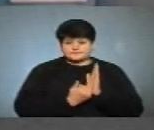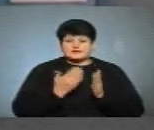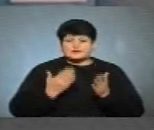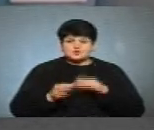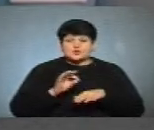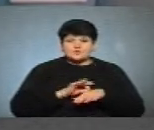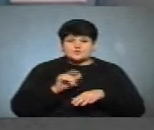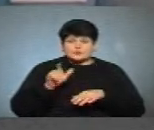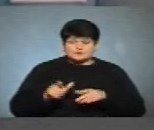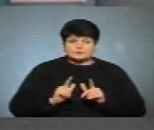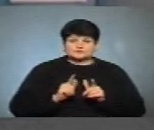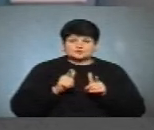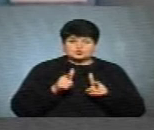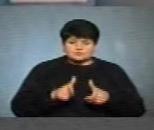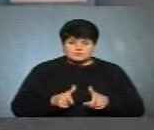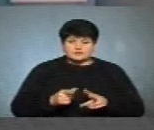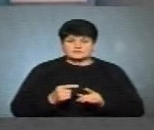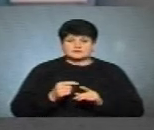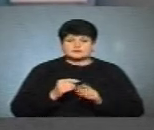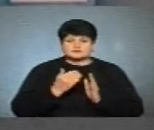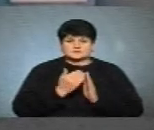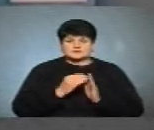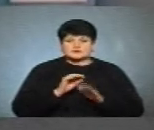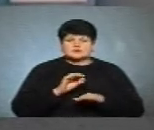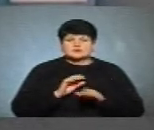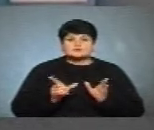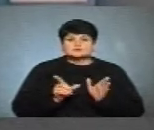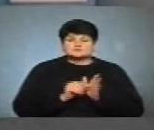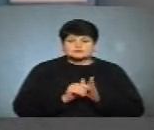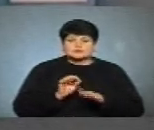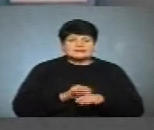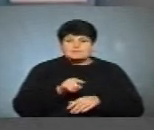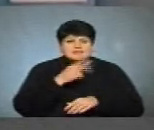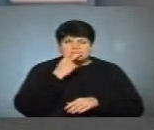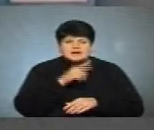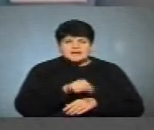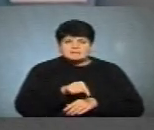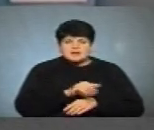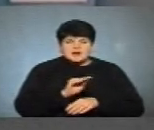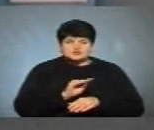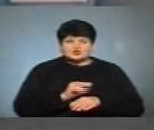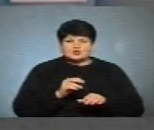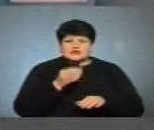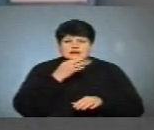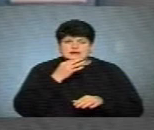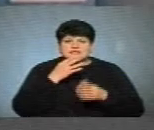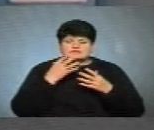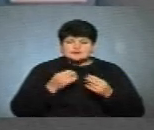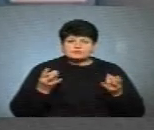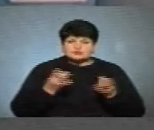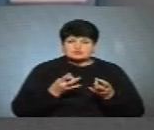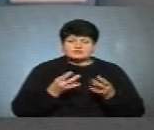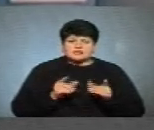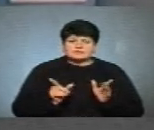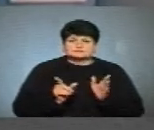хворий поступає з супутньою патологією, в цьому протоколі не передбачено ліки, які вже потребує хворий